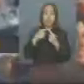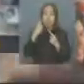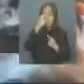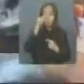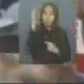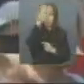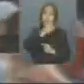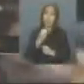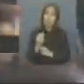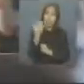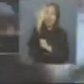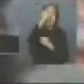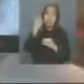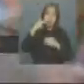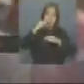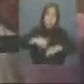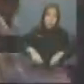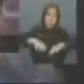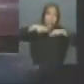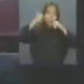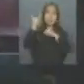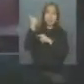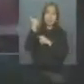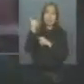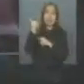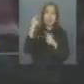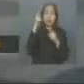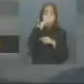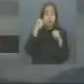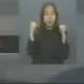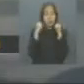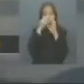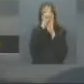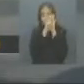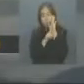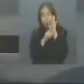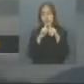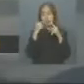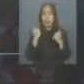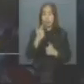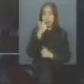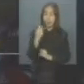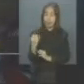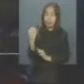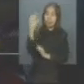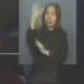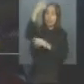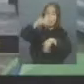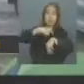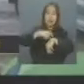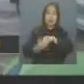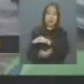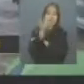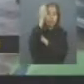ำทะเล 1,628 เมตรท่ามกลางอากาศที่หนาวเย็นโดยพระอาทิตย์ขึ้นที่ภูชี้ฟ้าเมื่อเวลา 6:54 นา